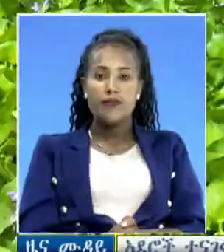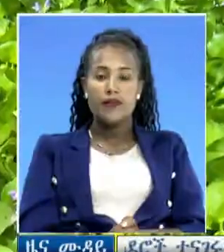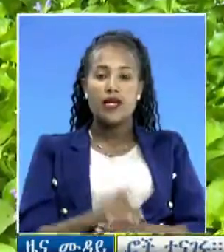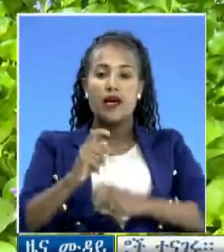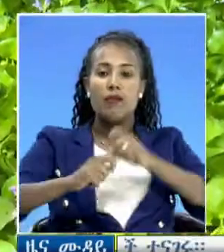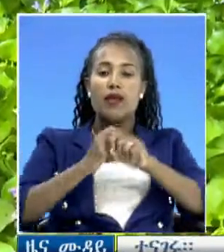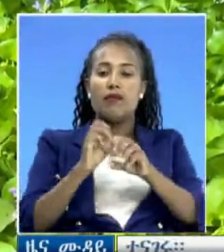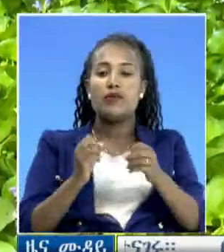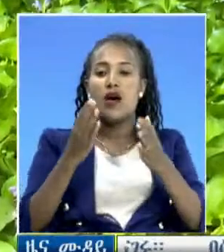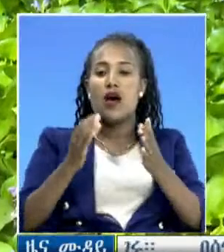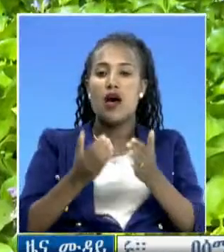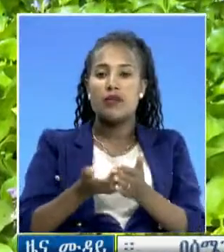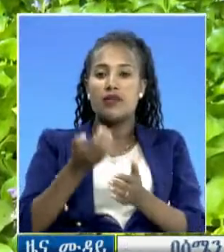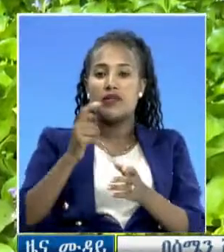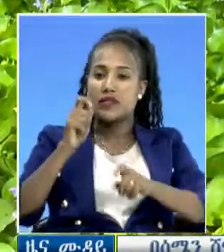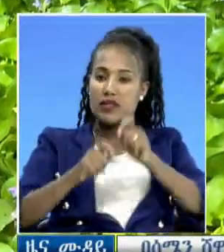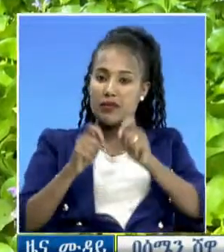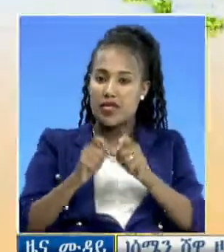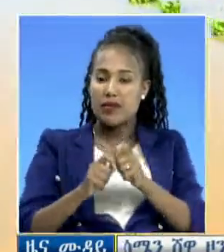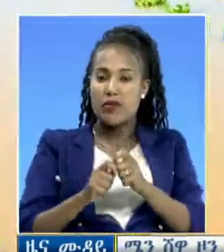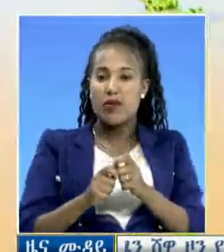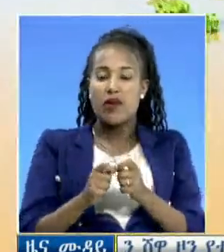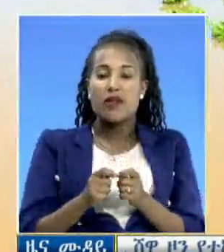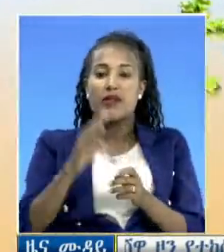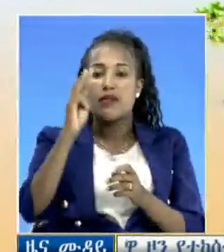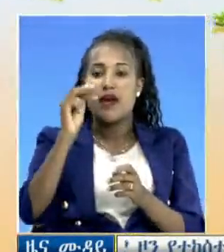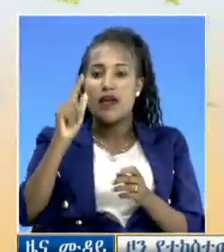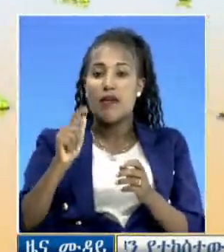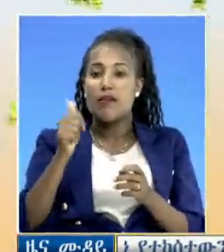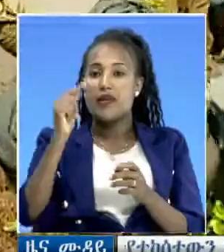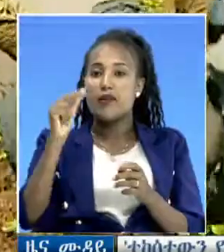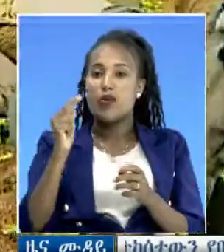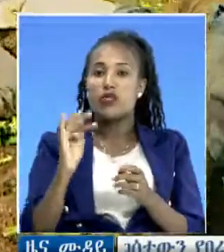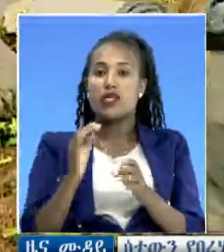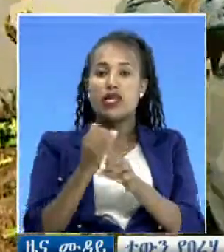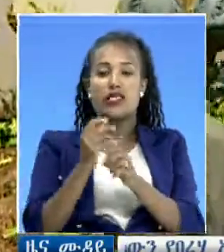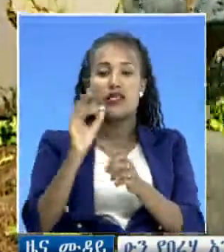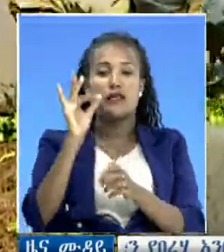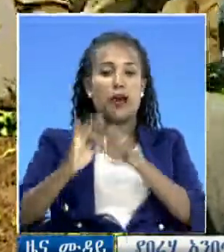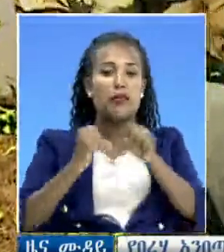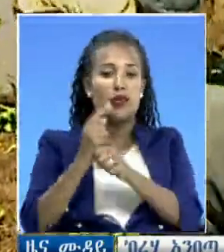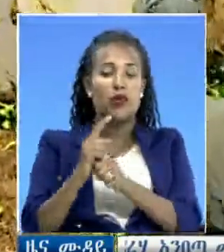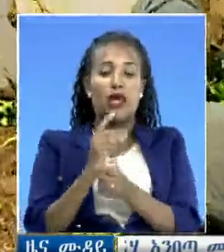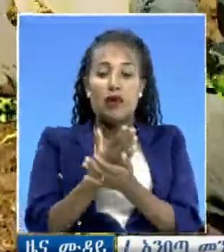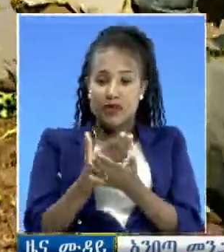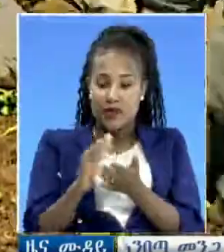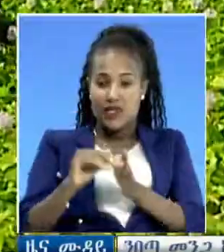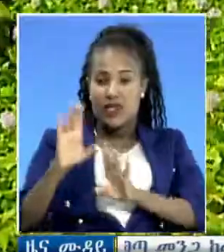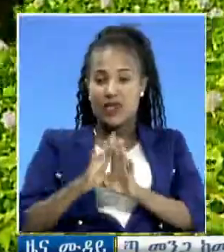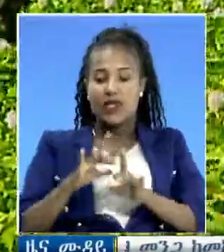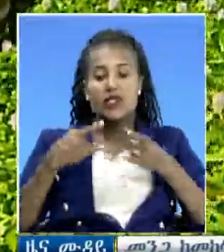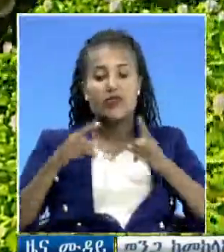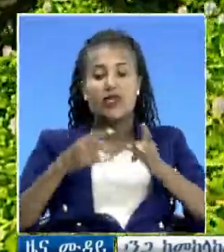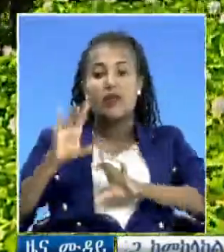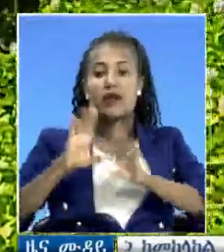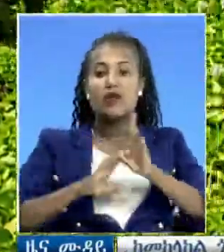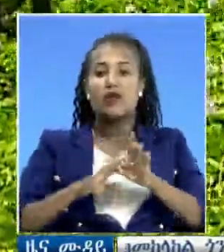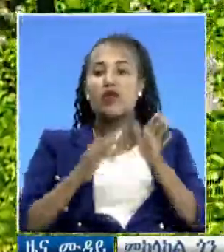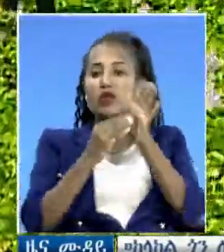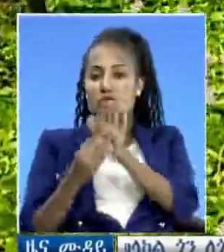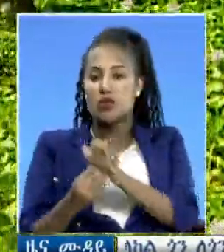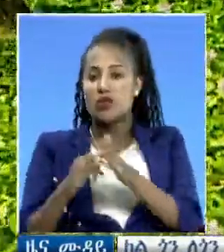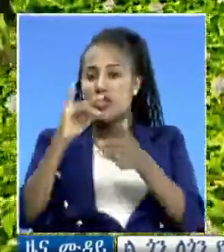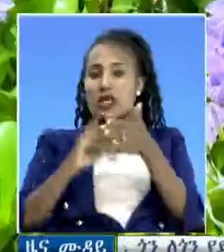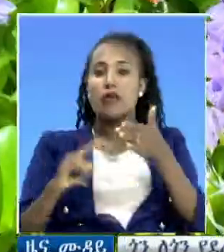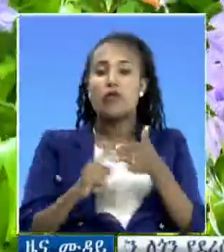በዓለም የብዝሃ ሀብት ቅርስነት የተመዘገበው ጣና ሐይቅ በእምቦጭ አረም ከተወረረ 8 ዓመታት አልፈዋል። አረሙን ለማስወገድ የተለያዩ ዘመቻዎች ቢደረጉም ተጽዕኖ